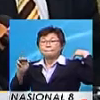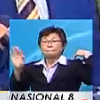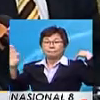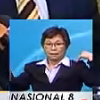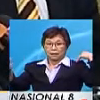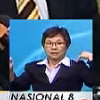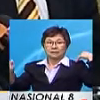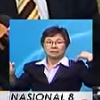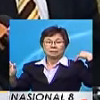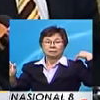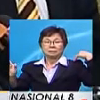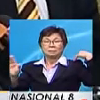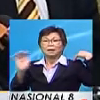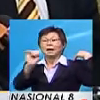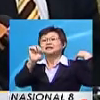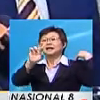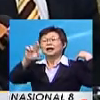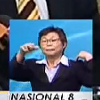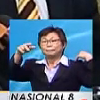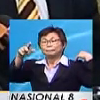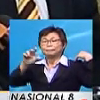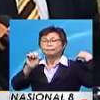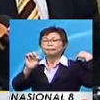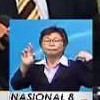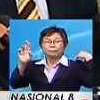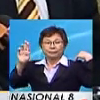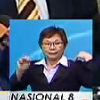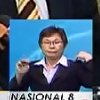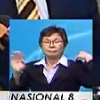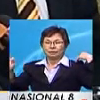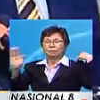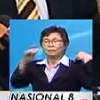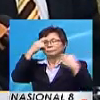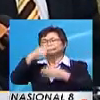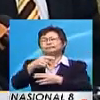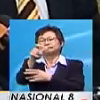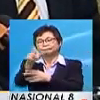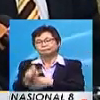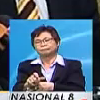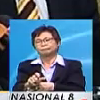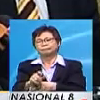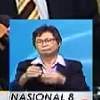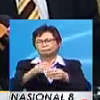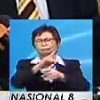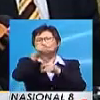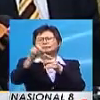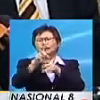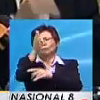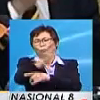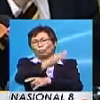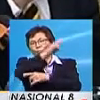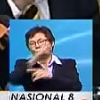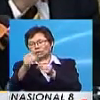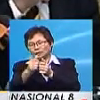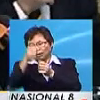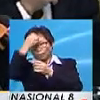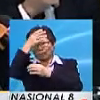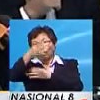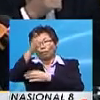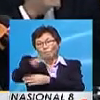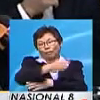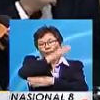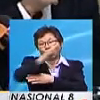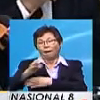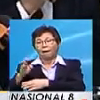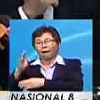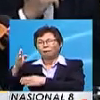penamaan calon dan hari pembuangan ditanya mengenai jarak Tarikh pembubaran dengan pengumuman pembubaran